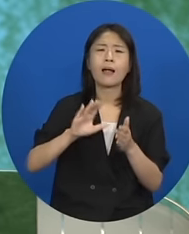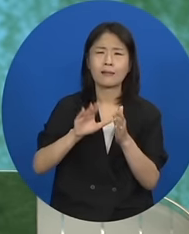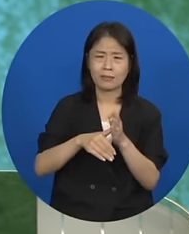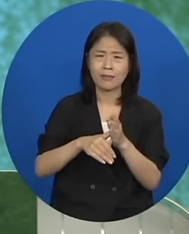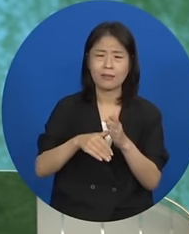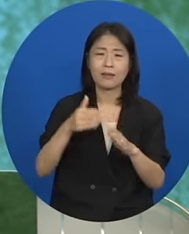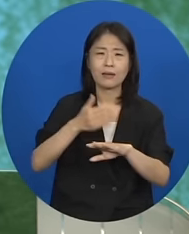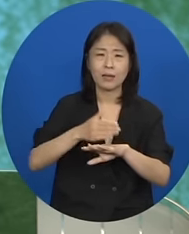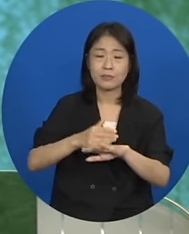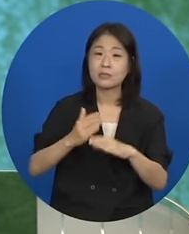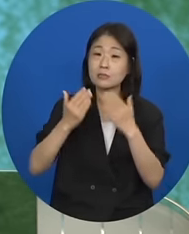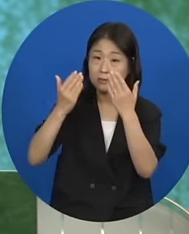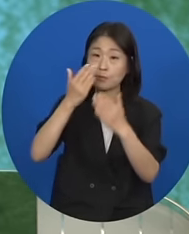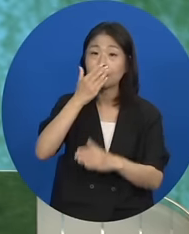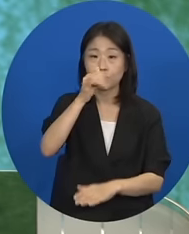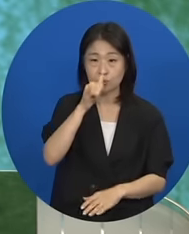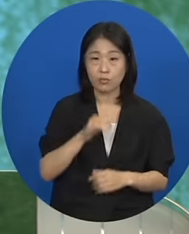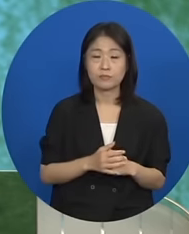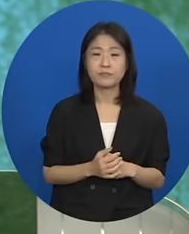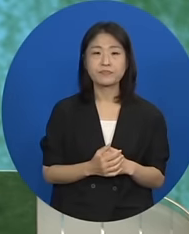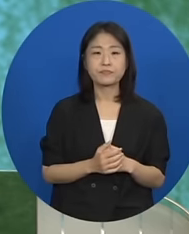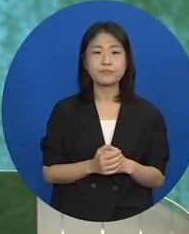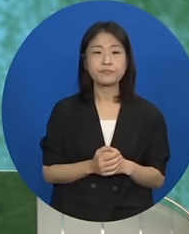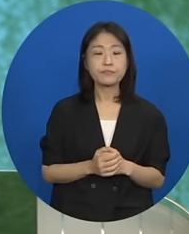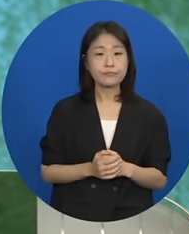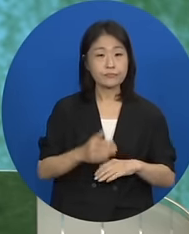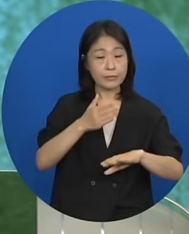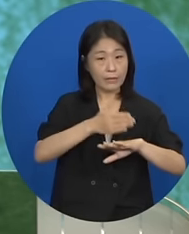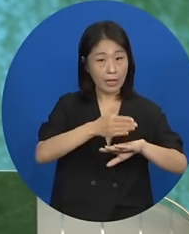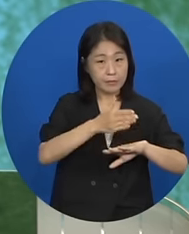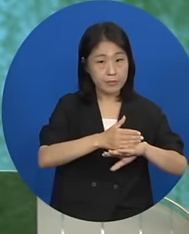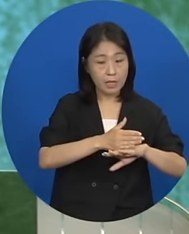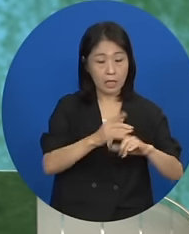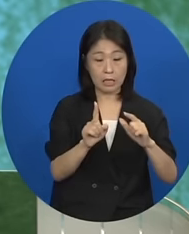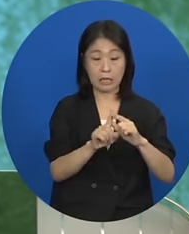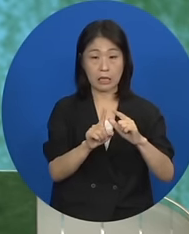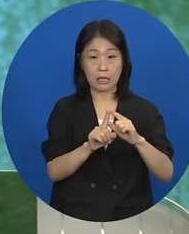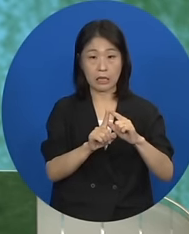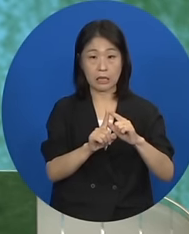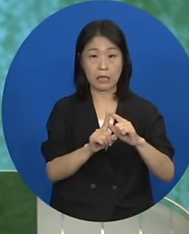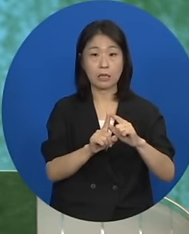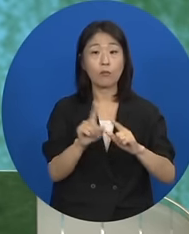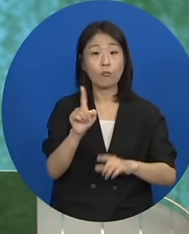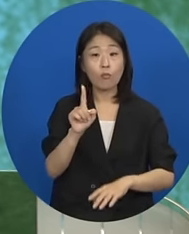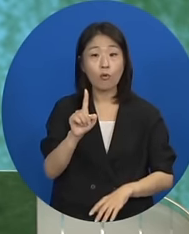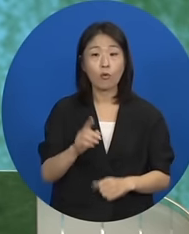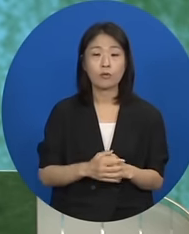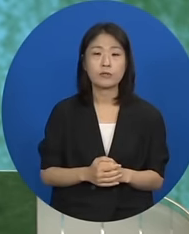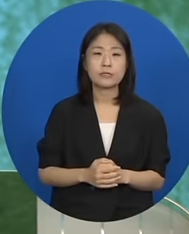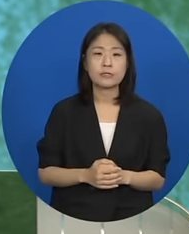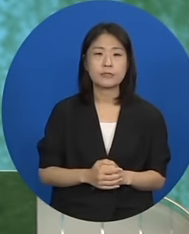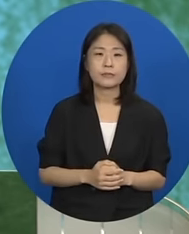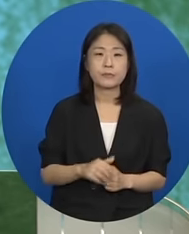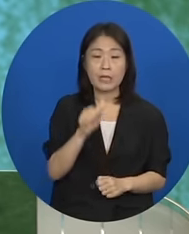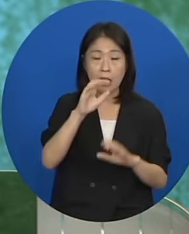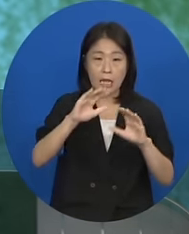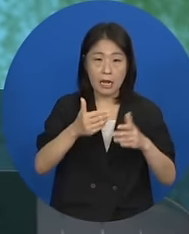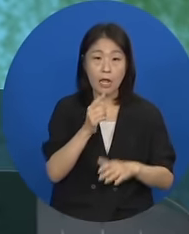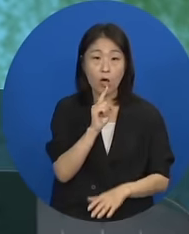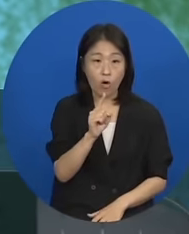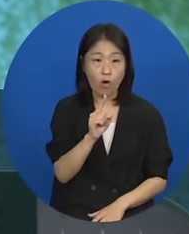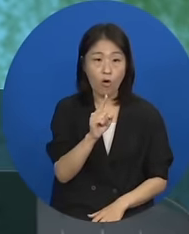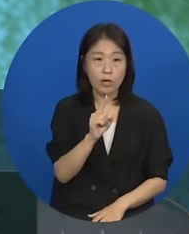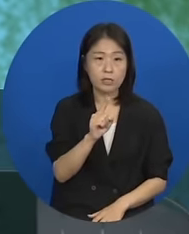감사를 드리게 돼요 실제로이 감사라는 단어가 참 신기하게도이 헬라에 보게 되면 유카리스티아